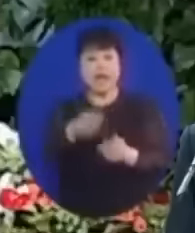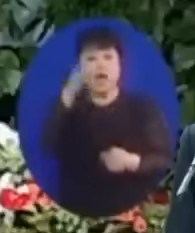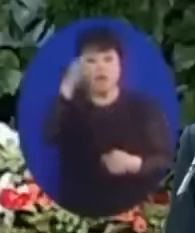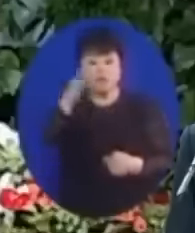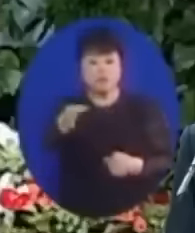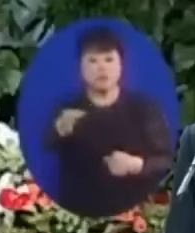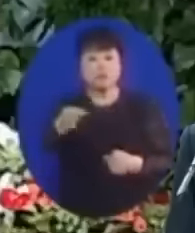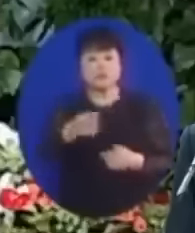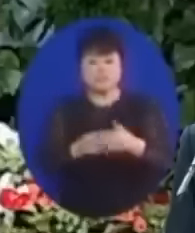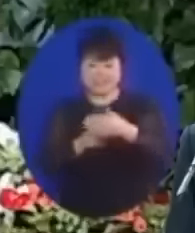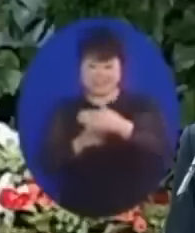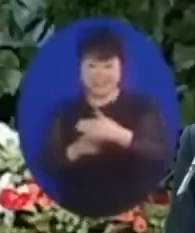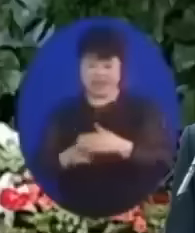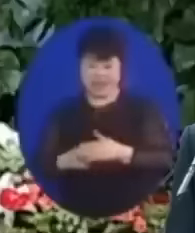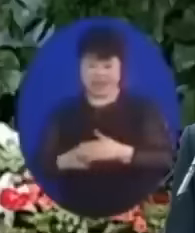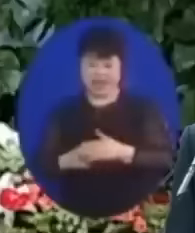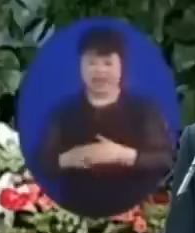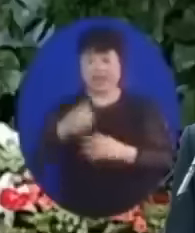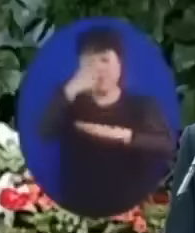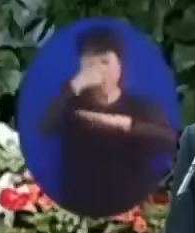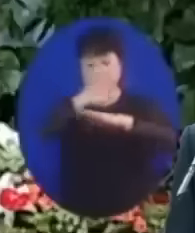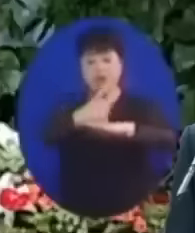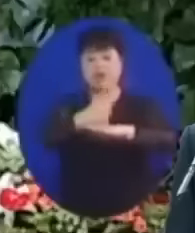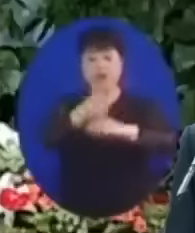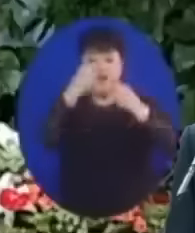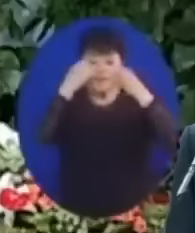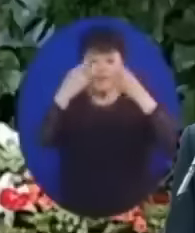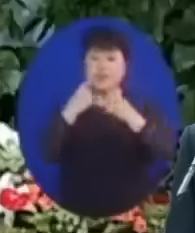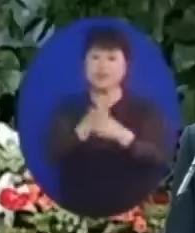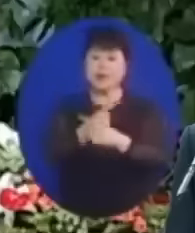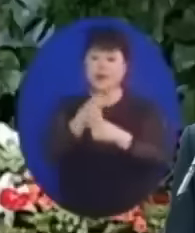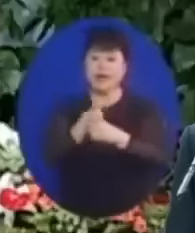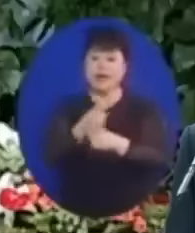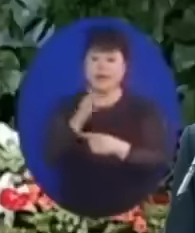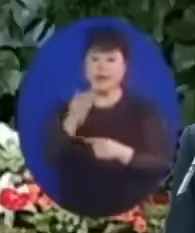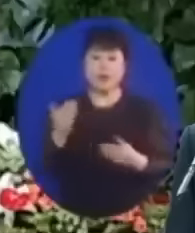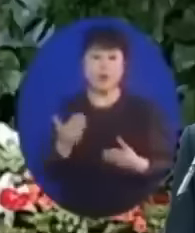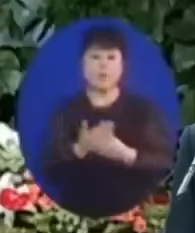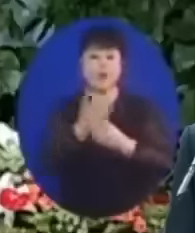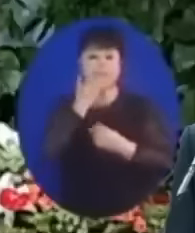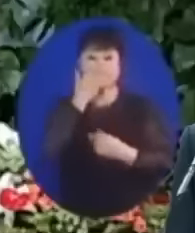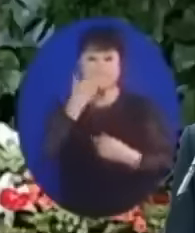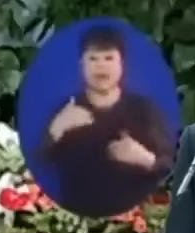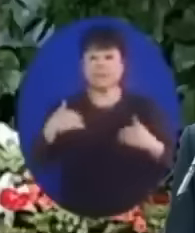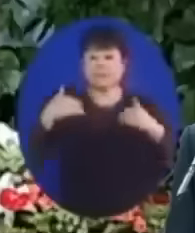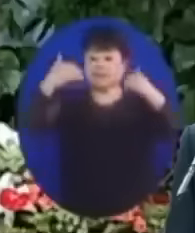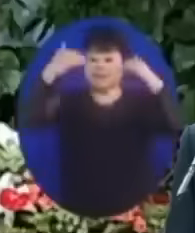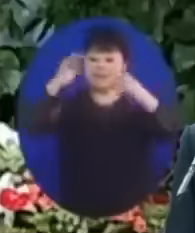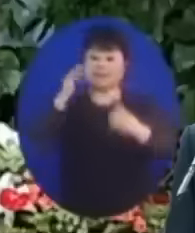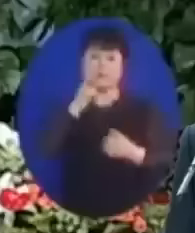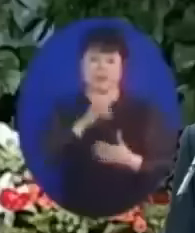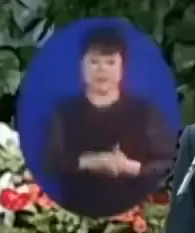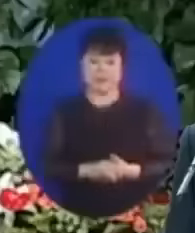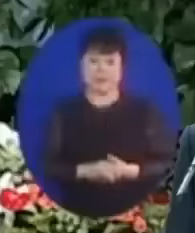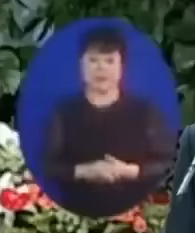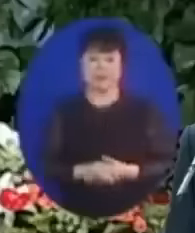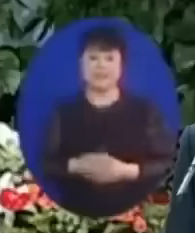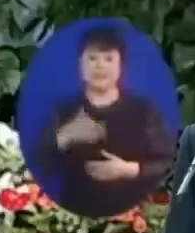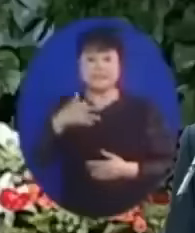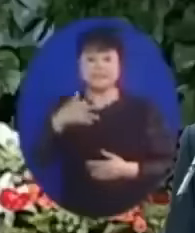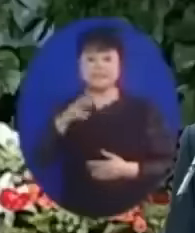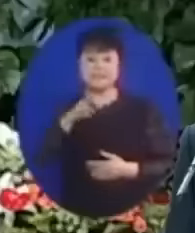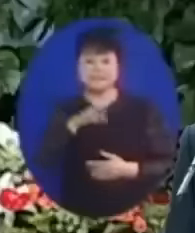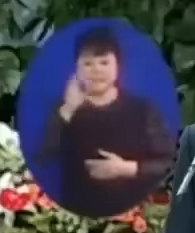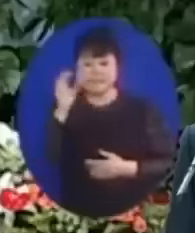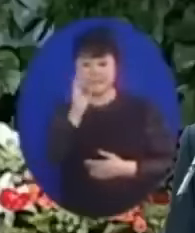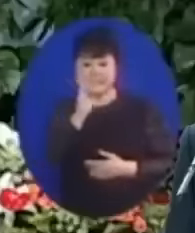물질을 절약했습니다. 그 결과 인생이 새롭게 변화되거나 발전하고 성장했다는 것입니다. 17세기 영국의